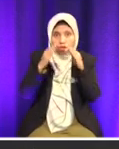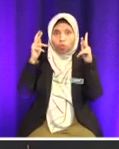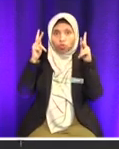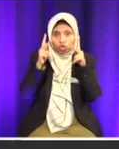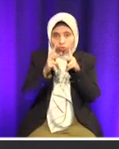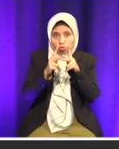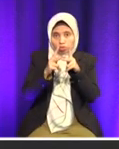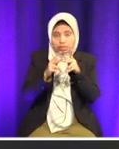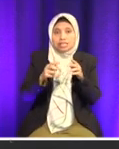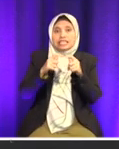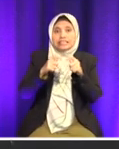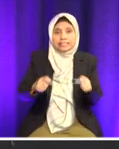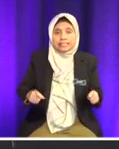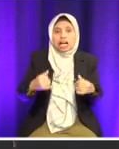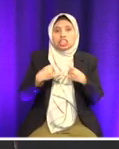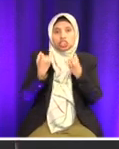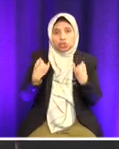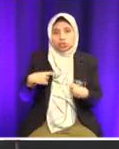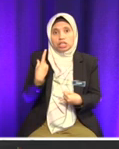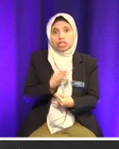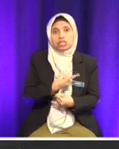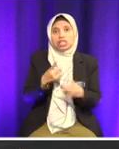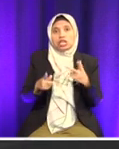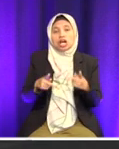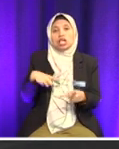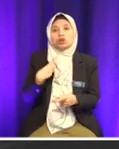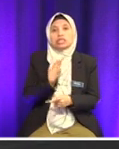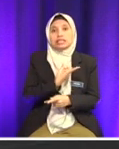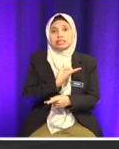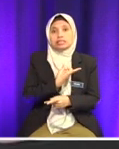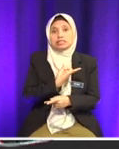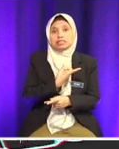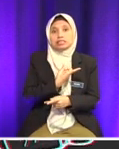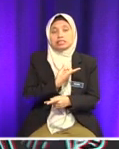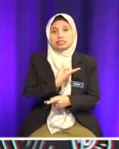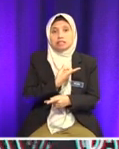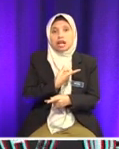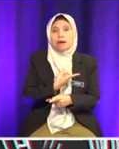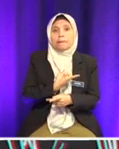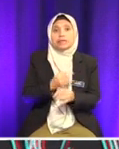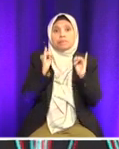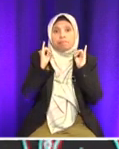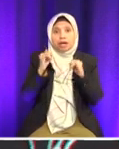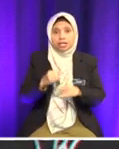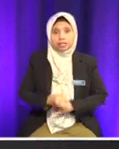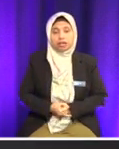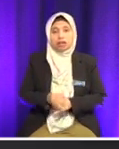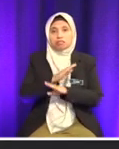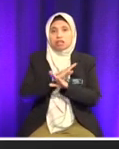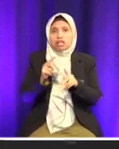khusyuk nih tenang jiwa kita kalau kita kalau kita apa nih kalau kita beribadah tak